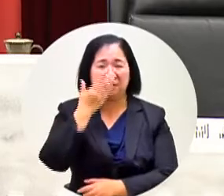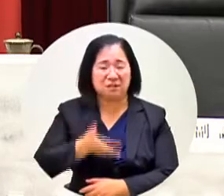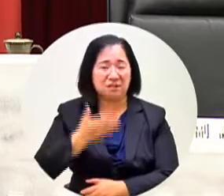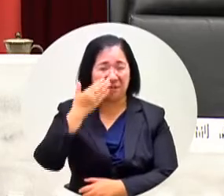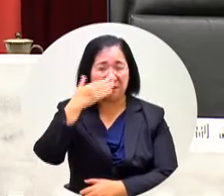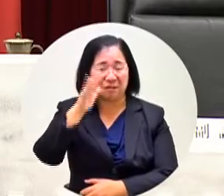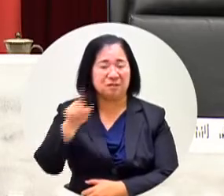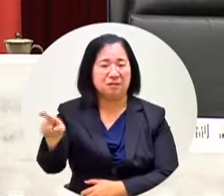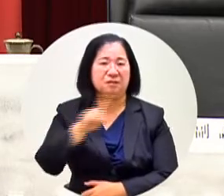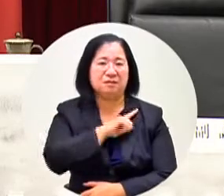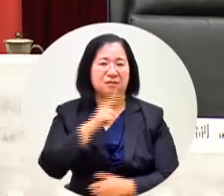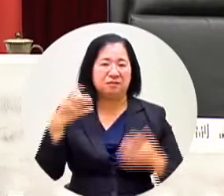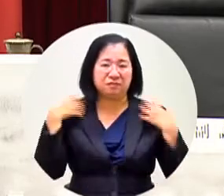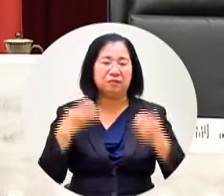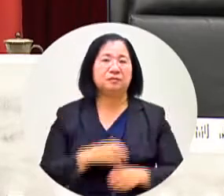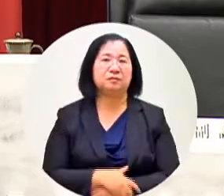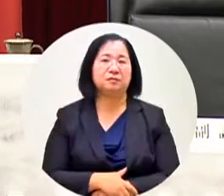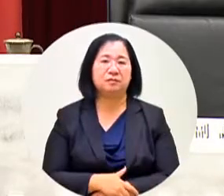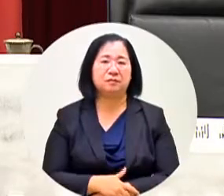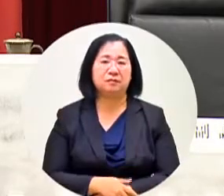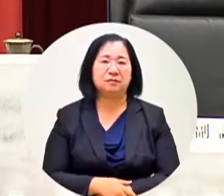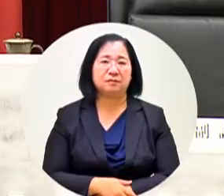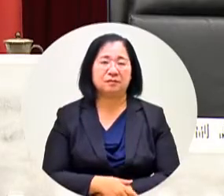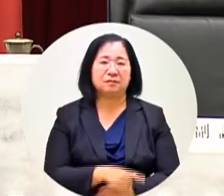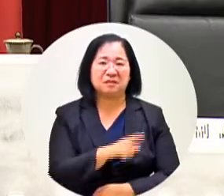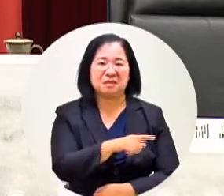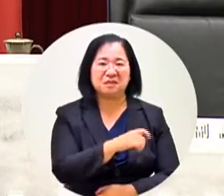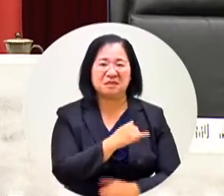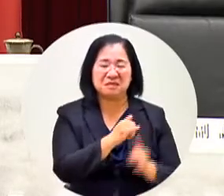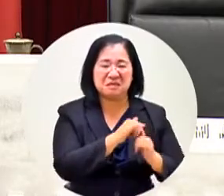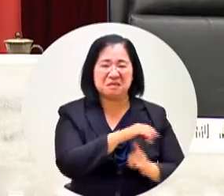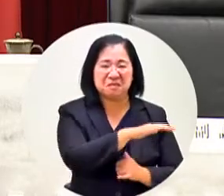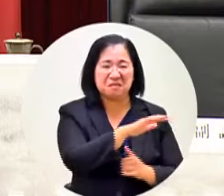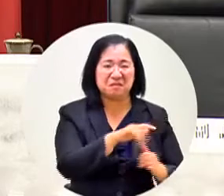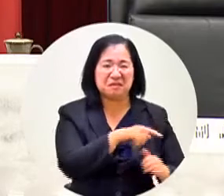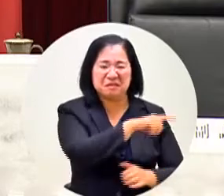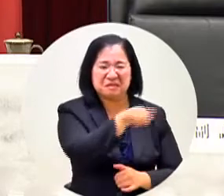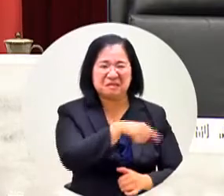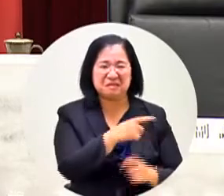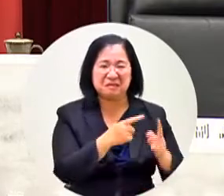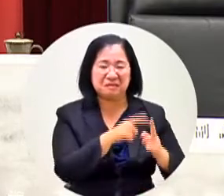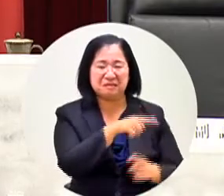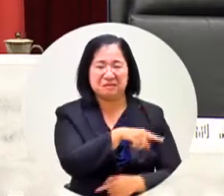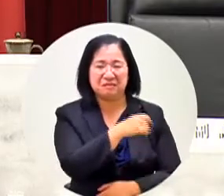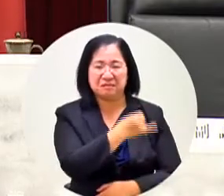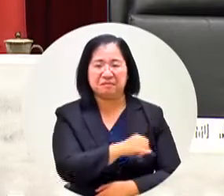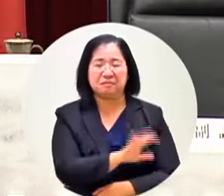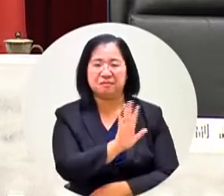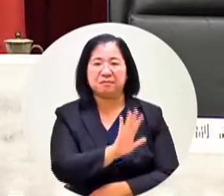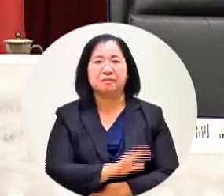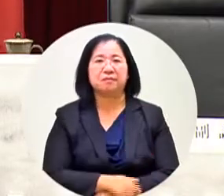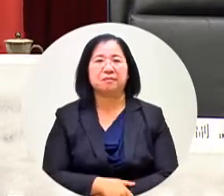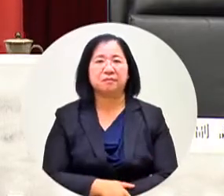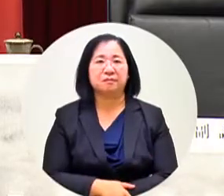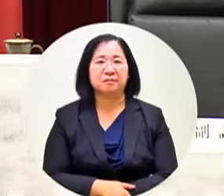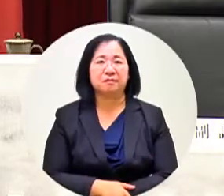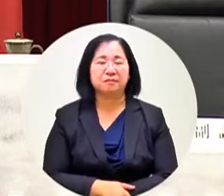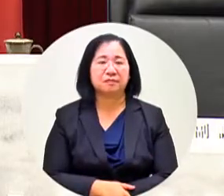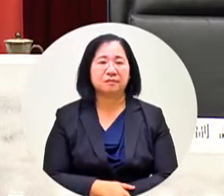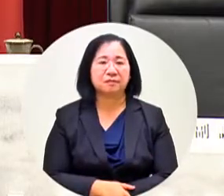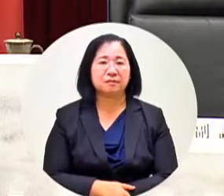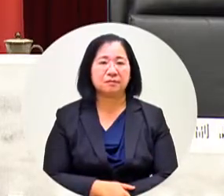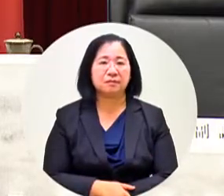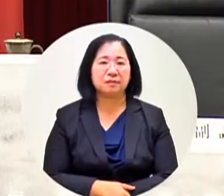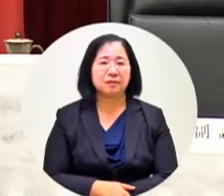物话唔对，我讲个市长，你做你更加，甲顶起来你无要紧，用人你负责，成败拢你负